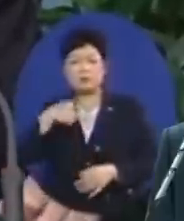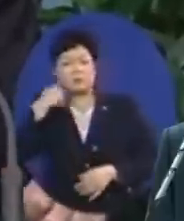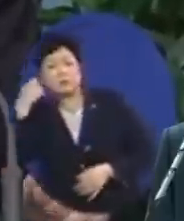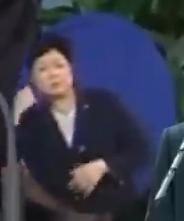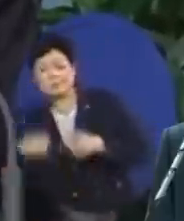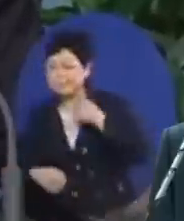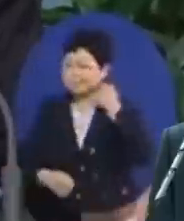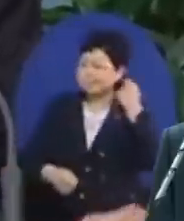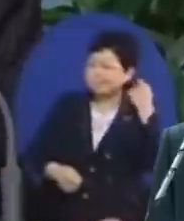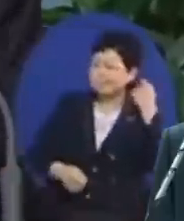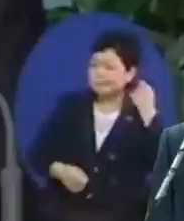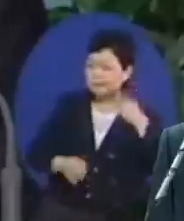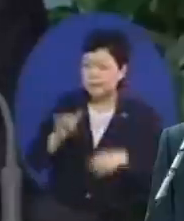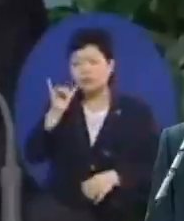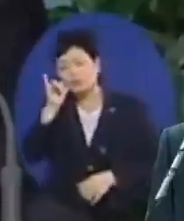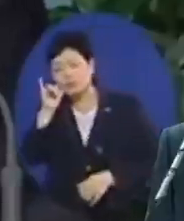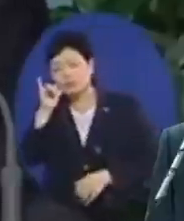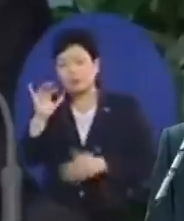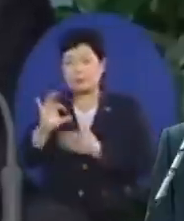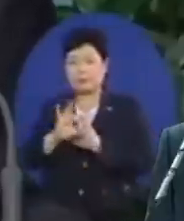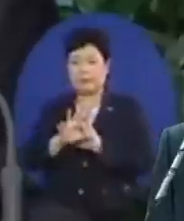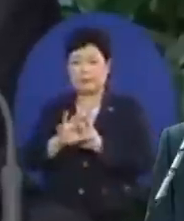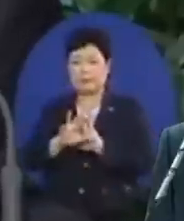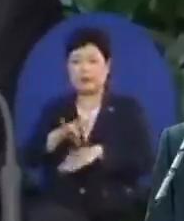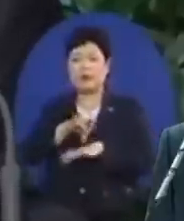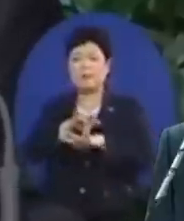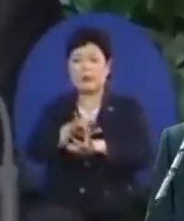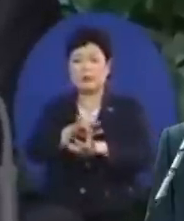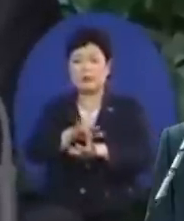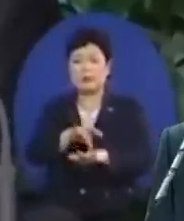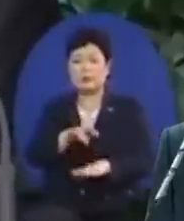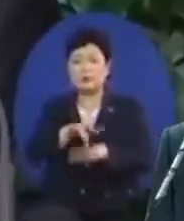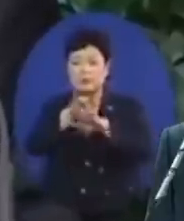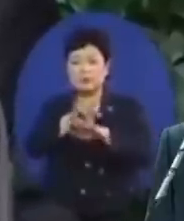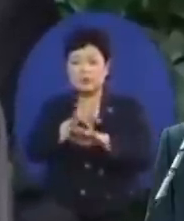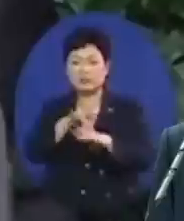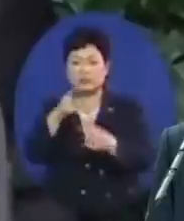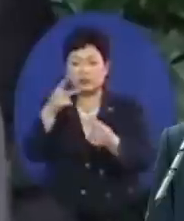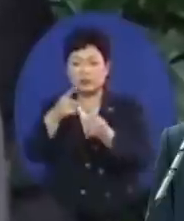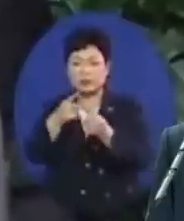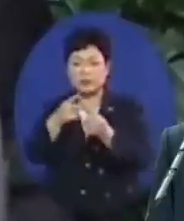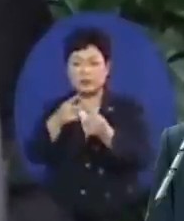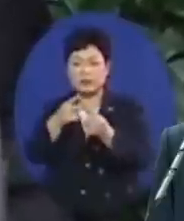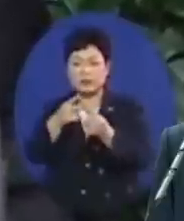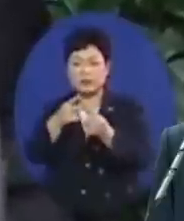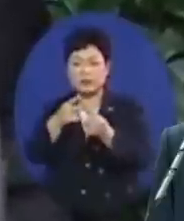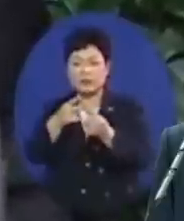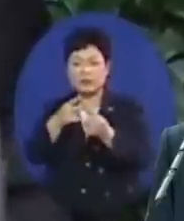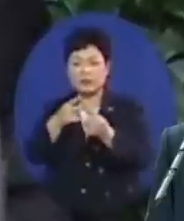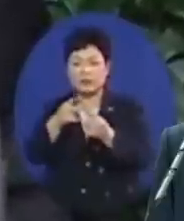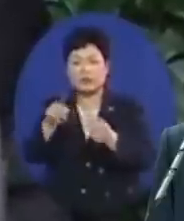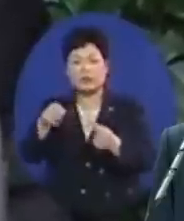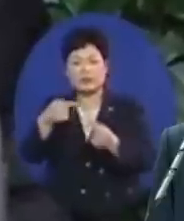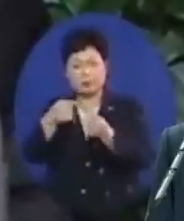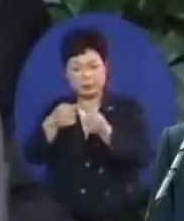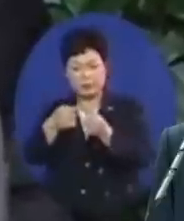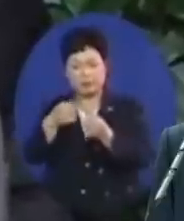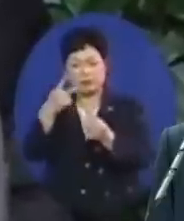끌려다니니까 중독이 되면은 마귀나 귀신의 제2단계에 들어가는